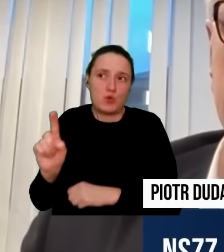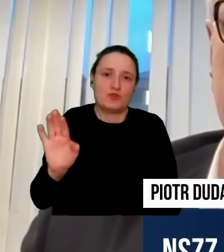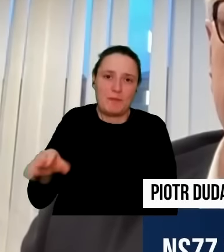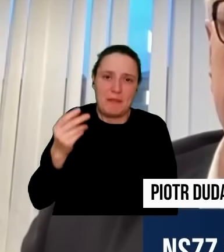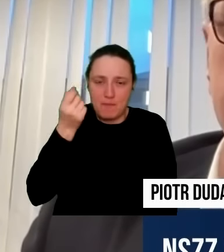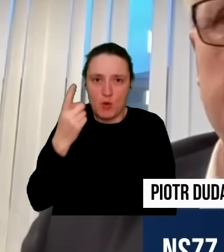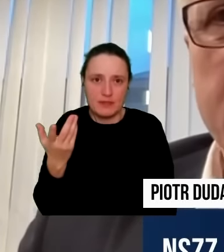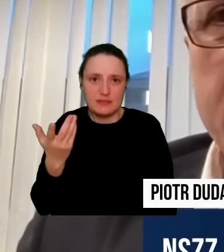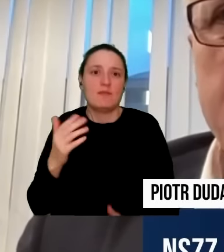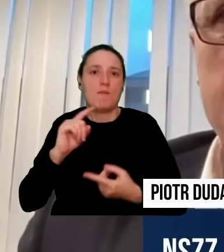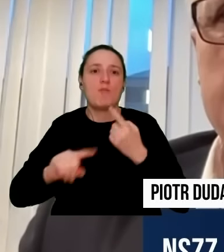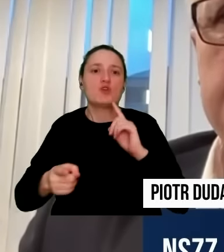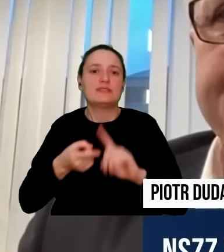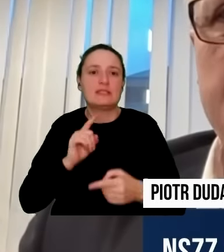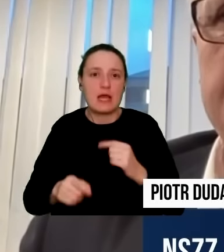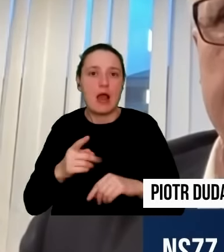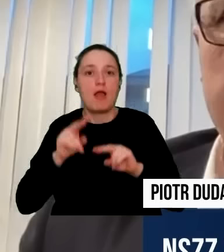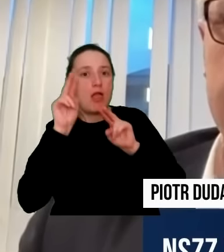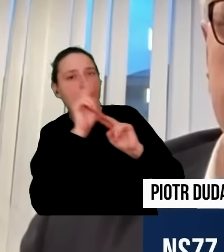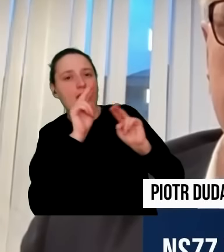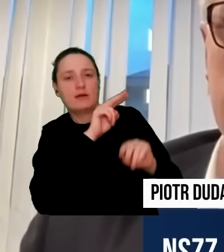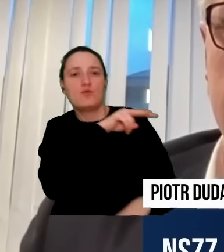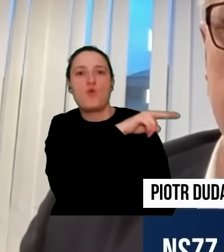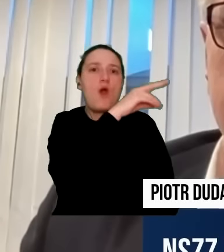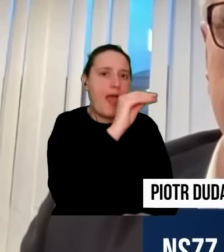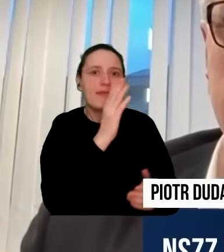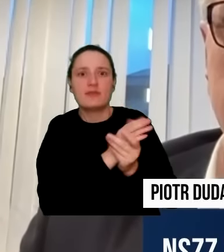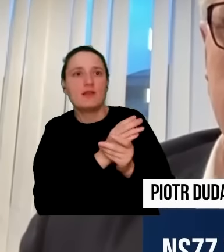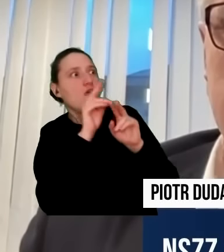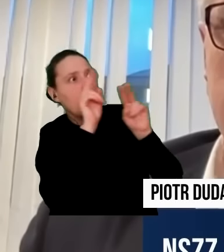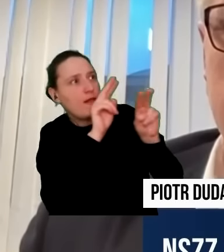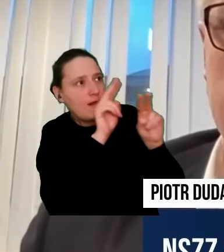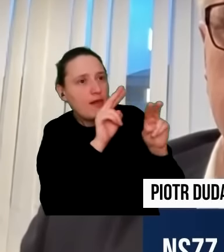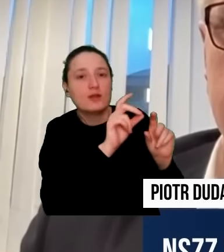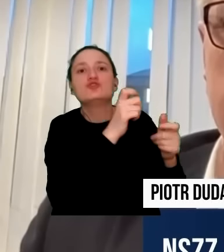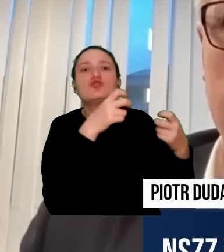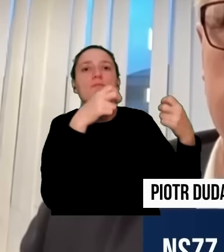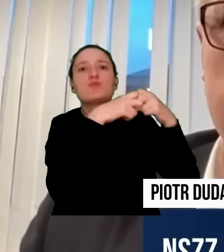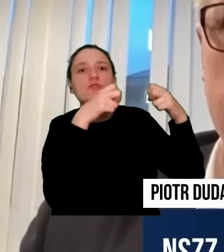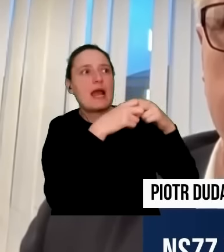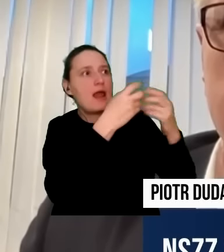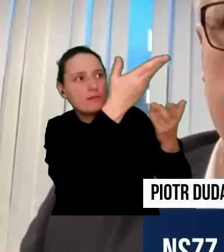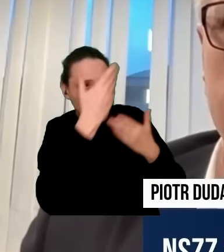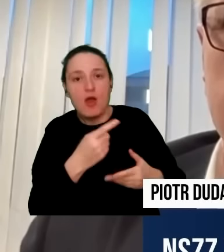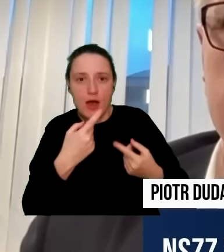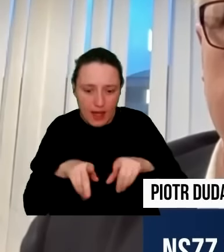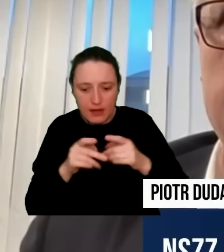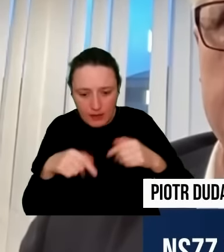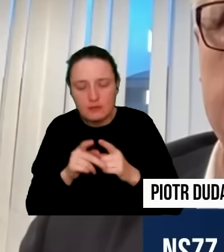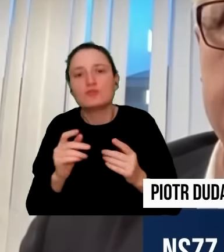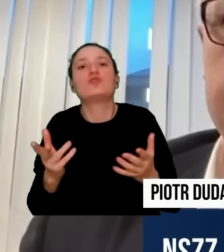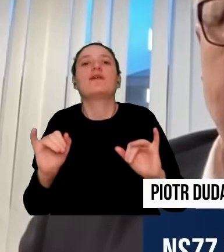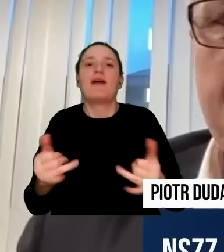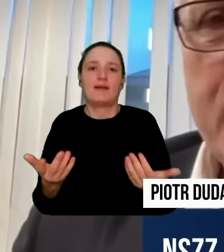została polityka serwilistyczna realizowania wszystkiego, co w Brukseli jest wymyślone, no to trudno